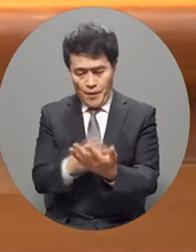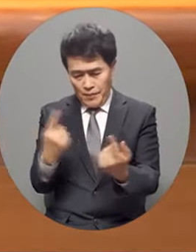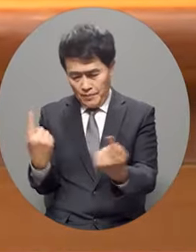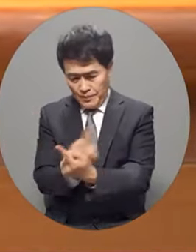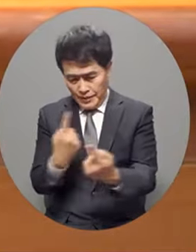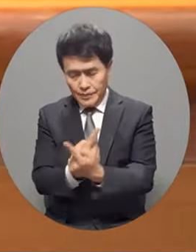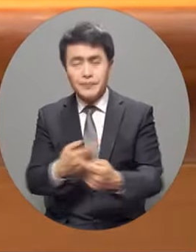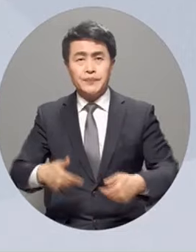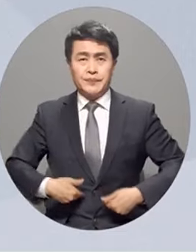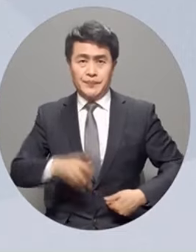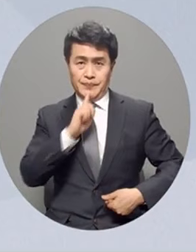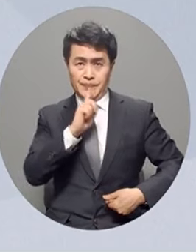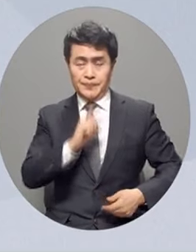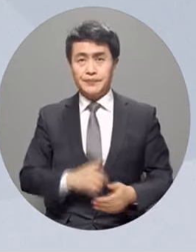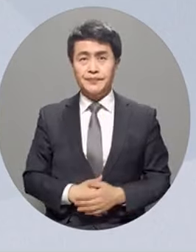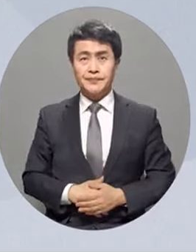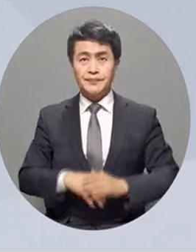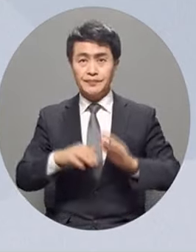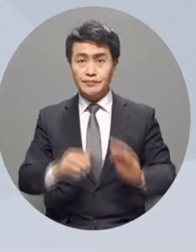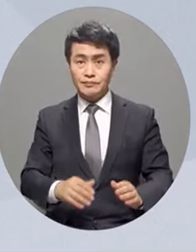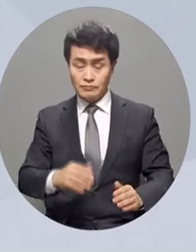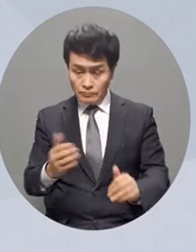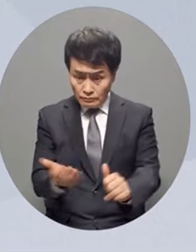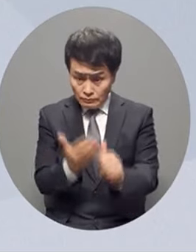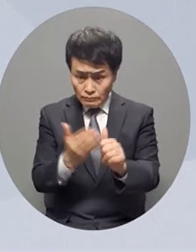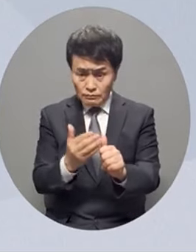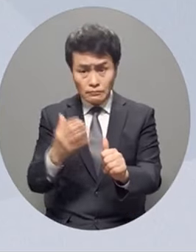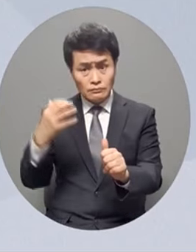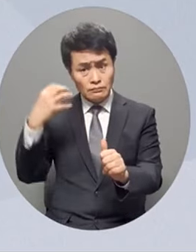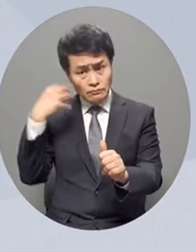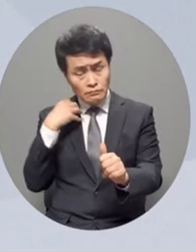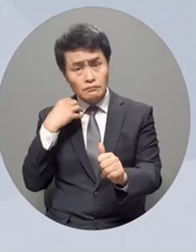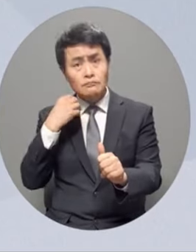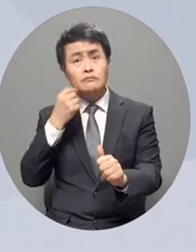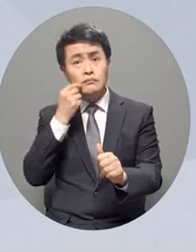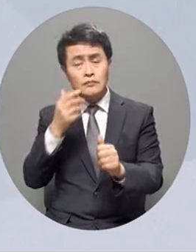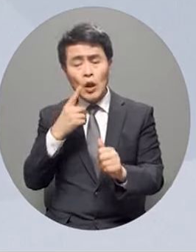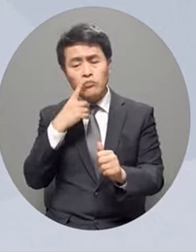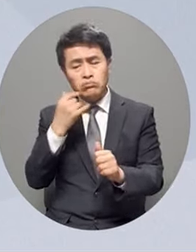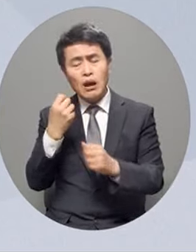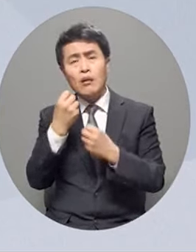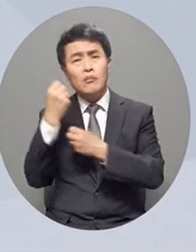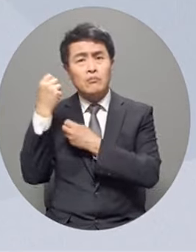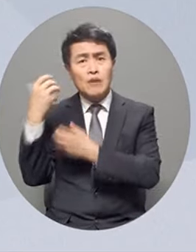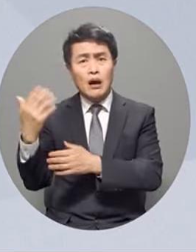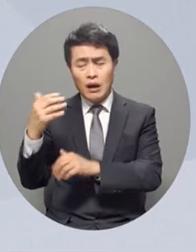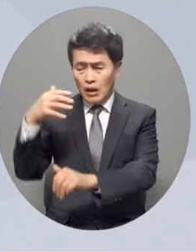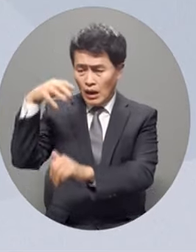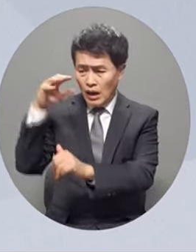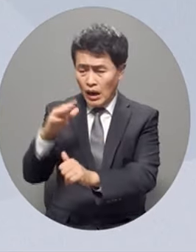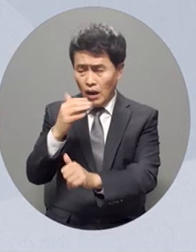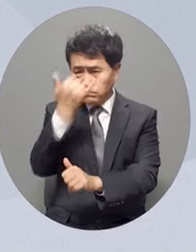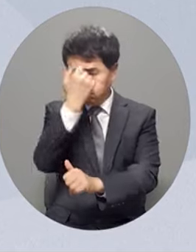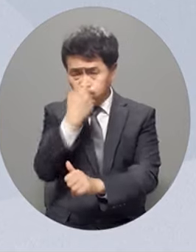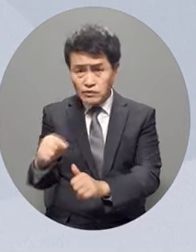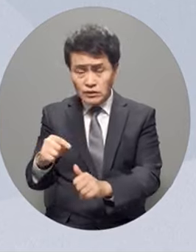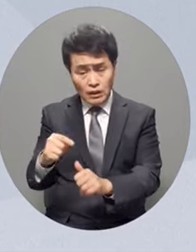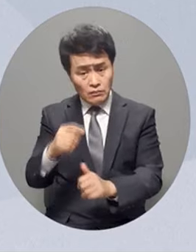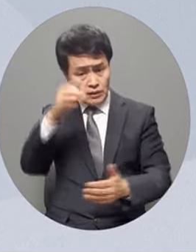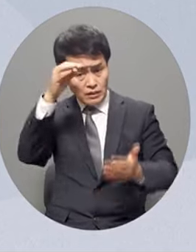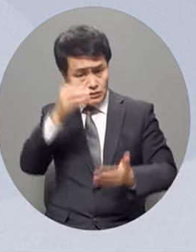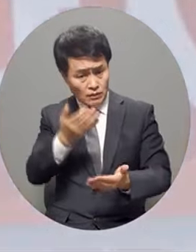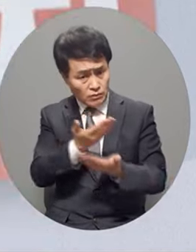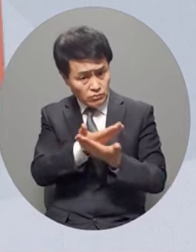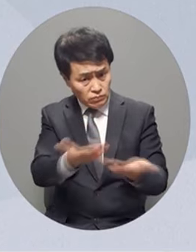한다고 결정했습니다 양육과 부양 의무를 다하지 않거나 부모를 버리거나 학대한 패륜적 불효자 상속받는